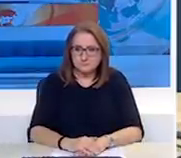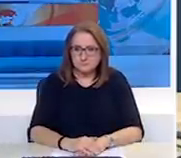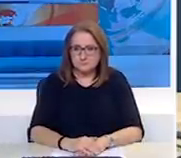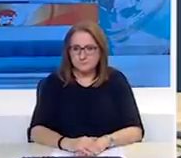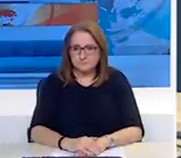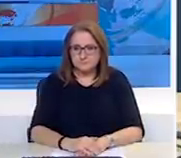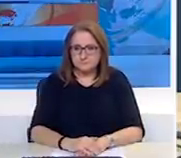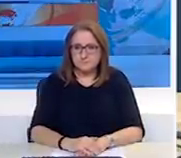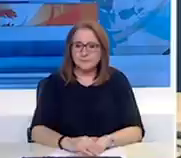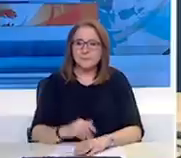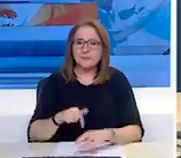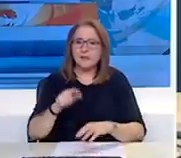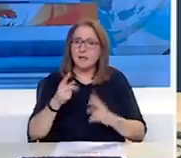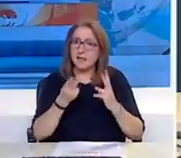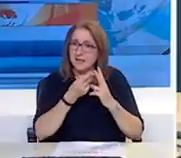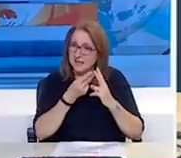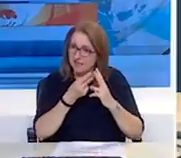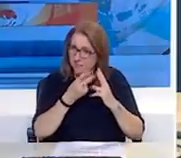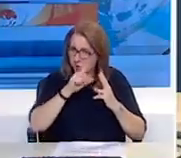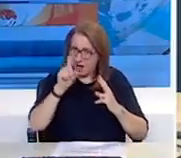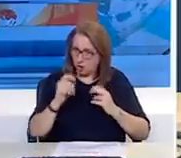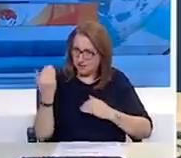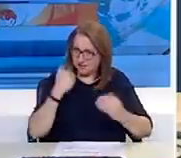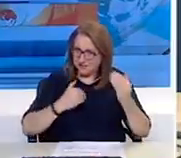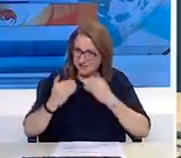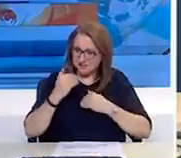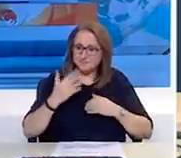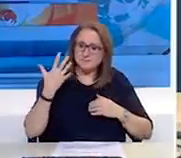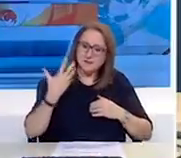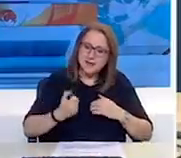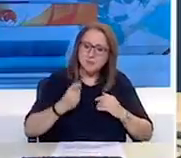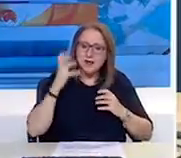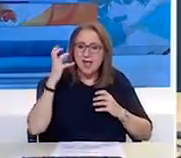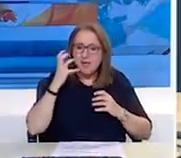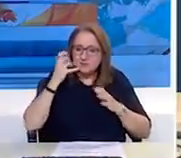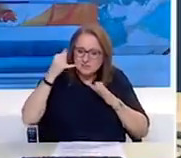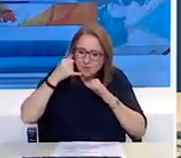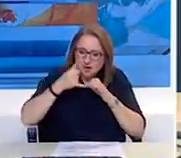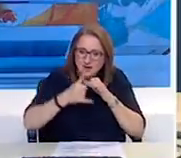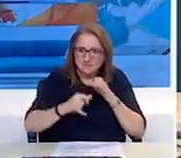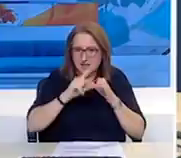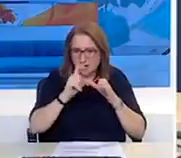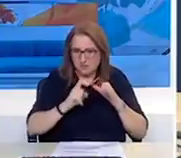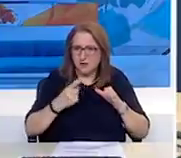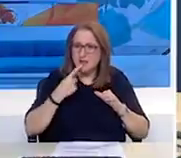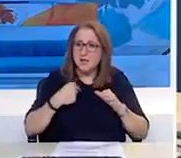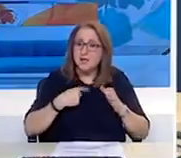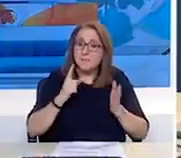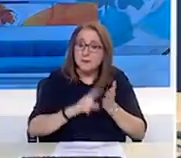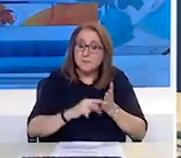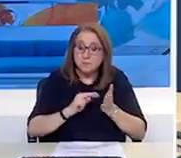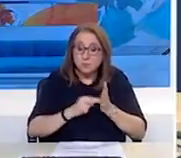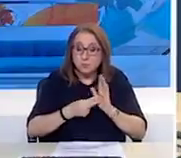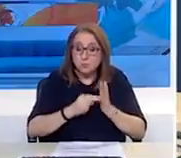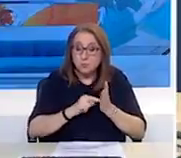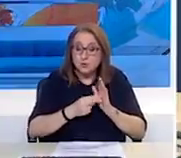Έχουν ειδικά επιστημονικά ερωτήματα και οι δύο ερωτήσεις και βέβαια την αβεβαιότητα την οποία συζητάμε όλες αυτές τις μέρες. Πρέπει να είμαστε πολύ προσεκτικοί και επιφυλακτικοί όταν